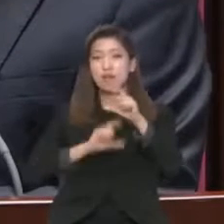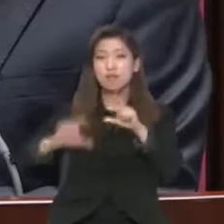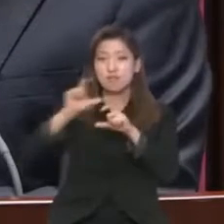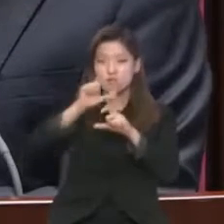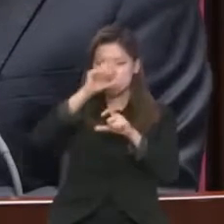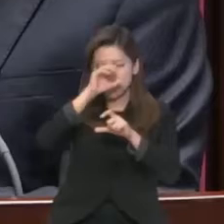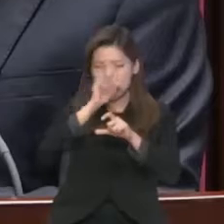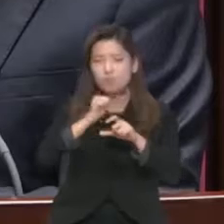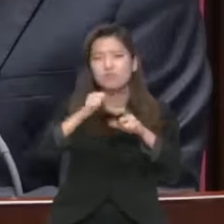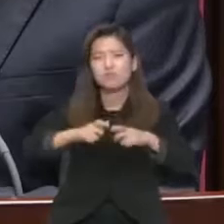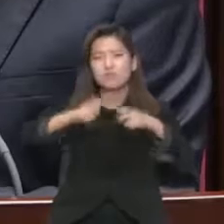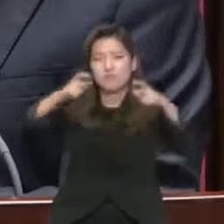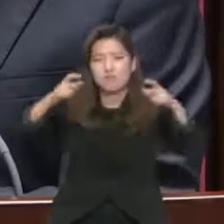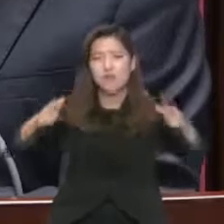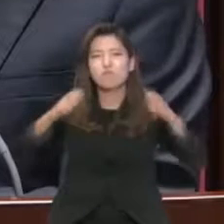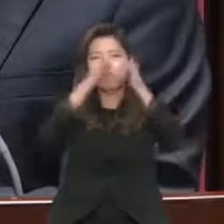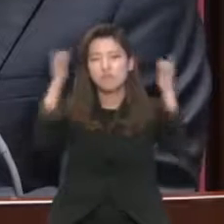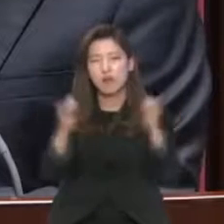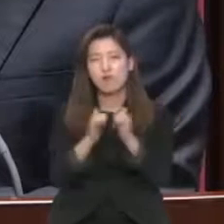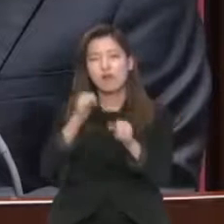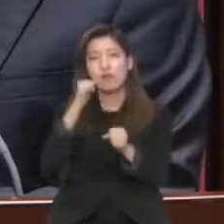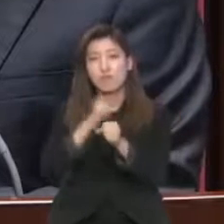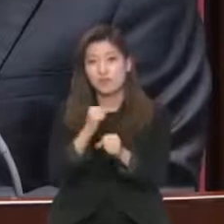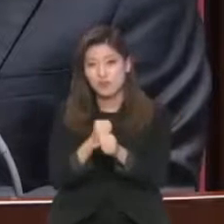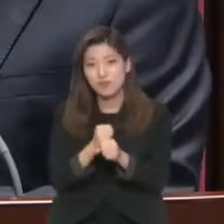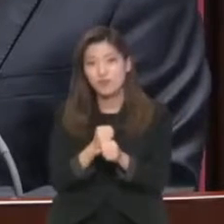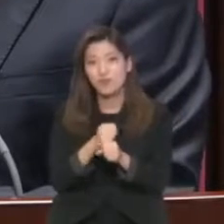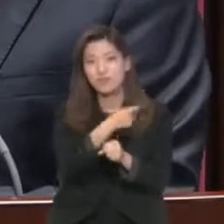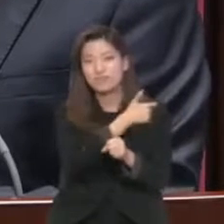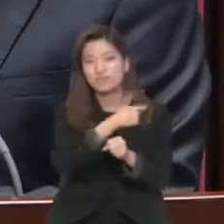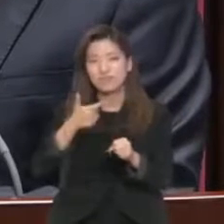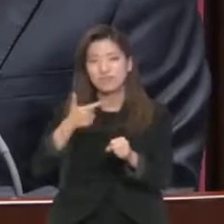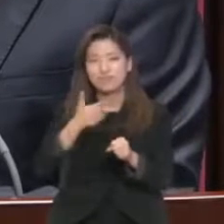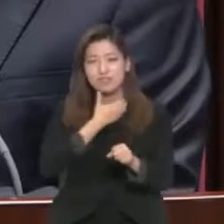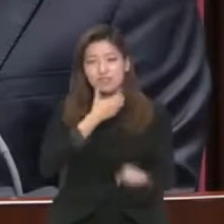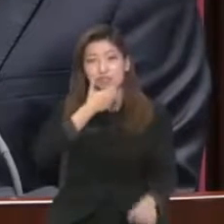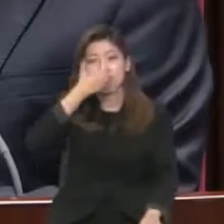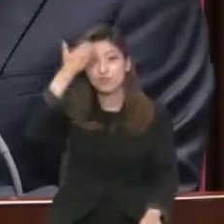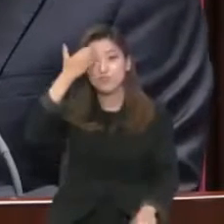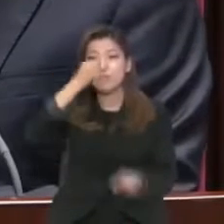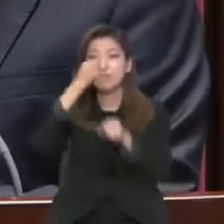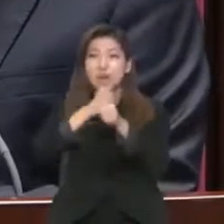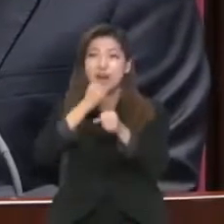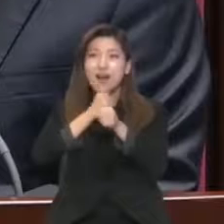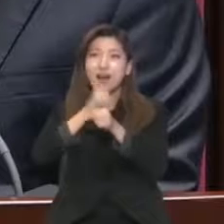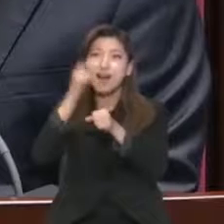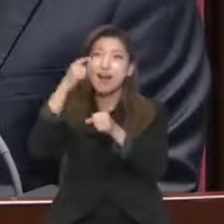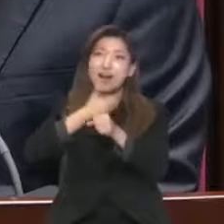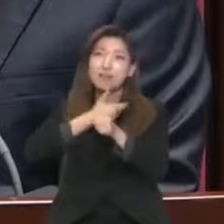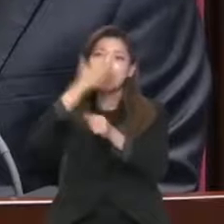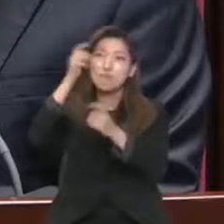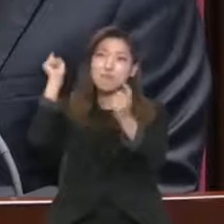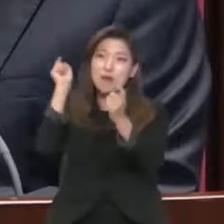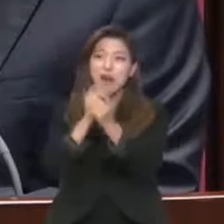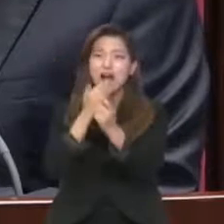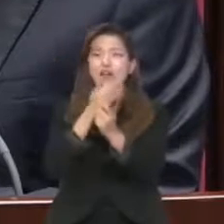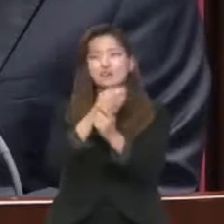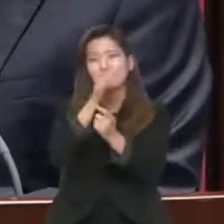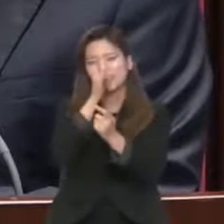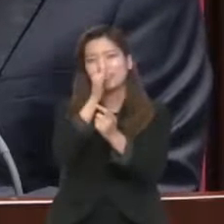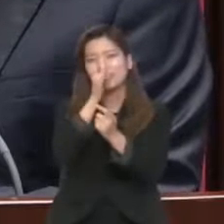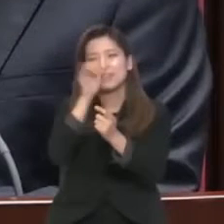삶의 무대에서 살 수 있는 기회를 가지고 그 속에서 더 큰 꿈과 상상력을 발휘할 수 있는 보이지